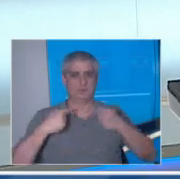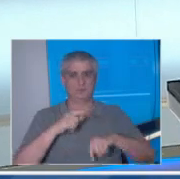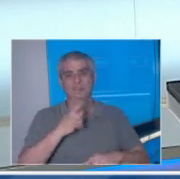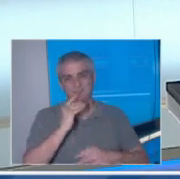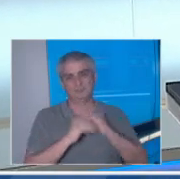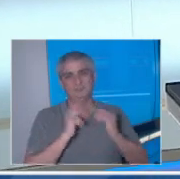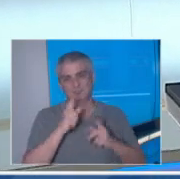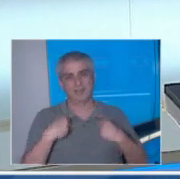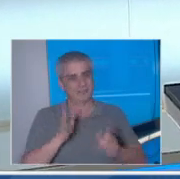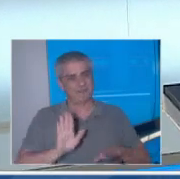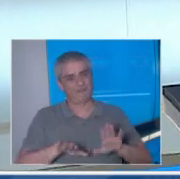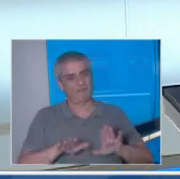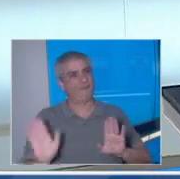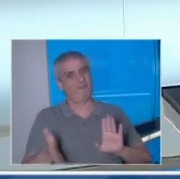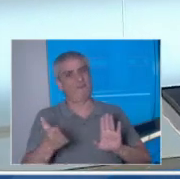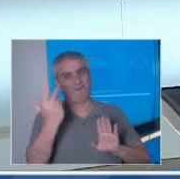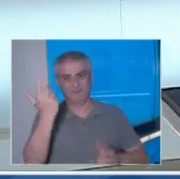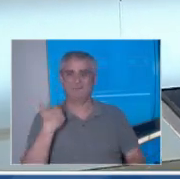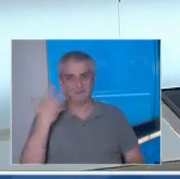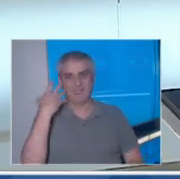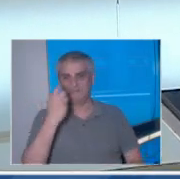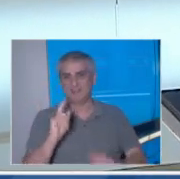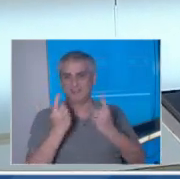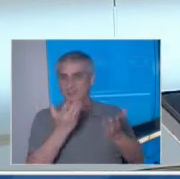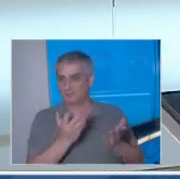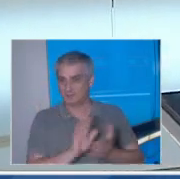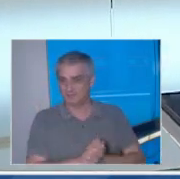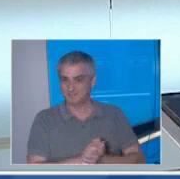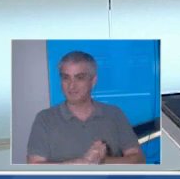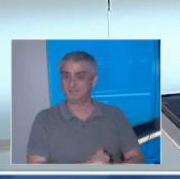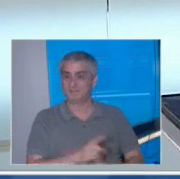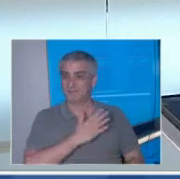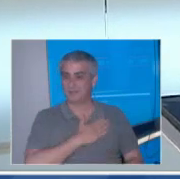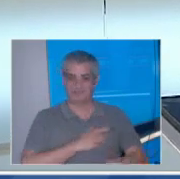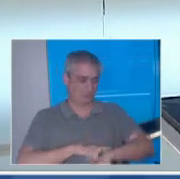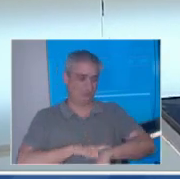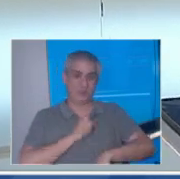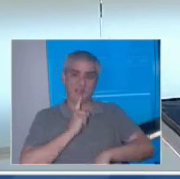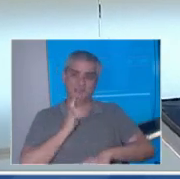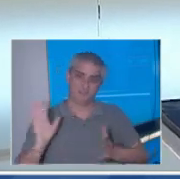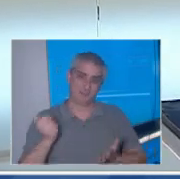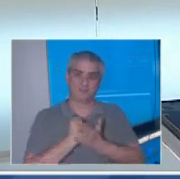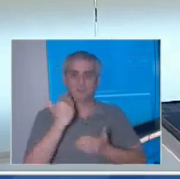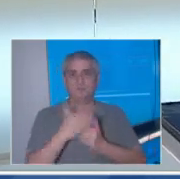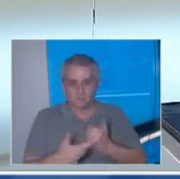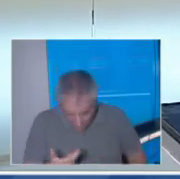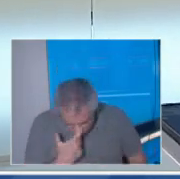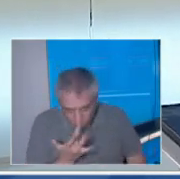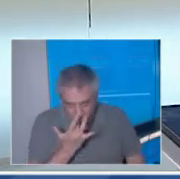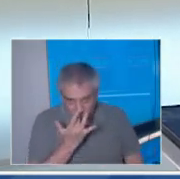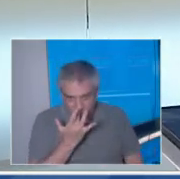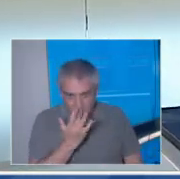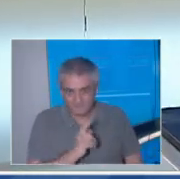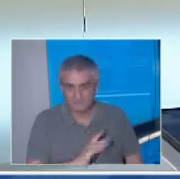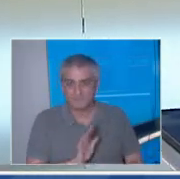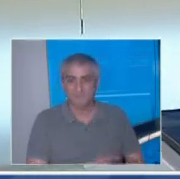אומרת, באיזשהו שלב אתה צריך לתת גז. אבל אהבתי, אהבתי את האירוע הזה. אז זה גז, רצו להספיק להעביר את הרפורמה, בסוף איפה היא? מהיום אני לא